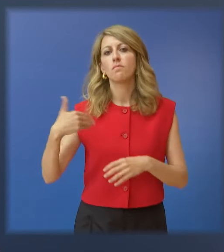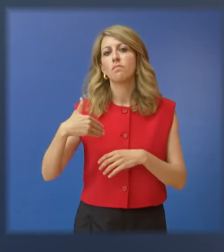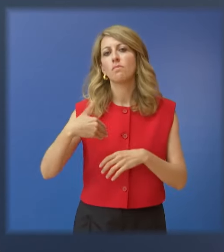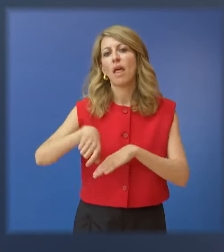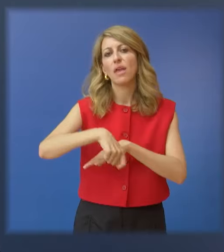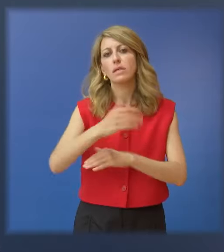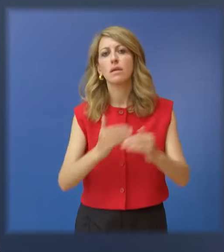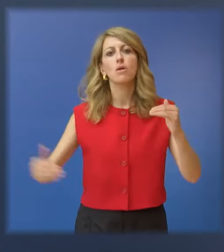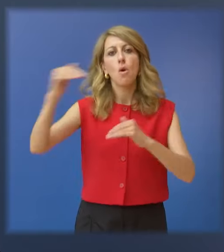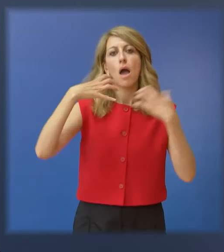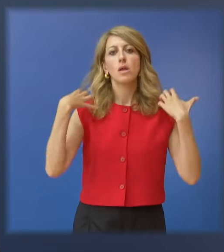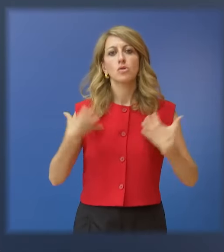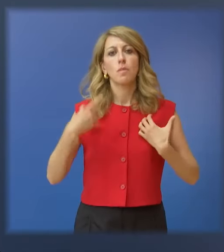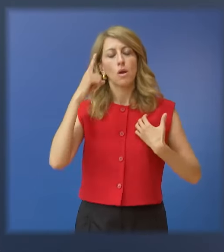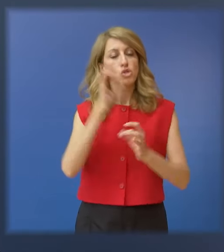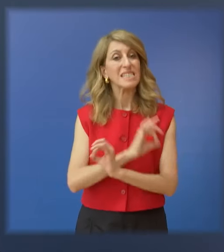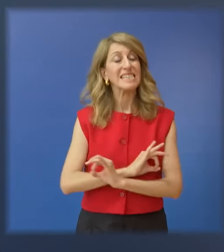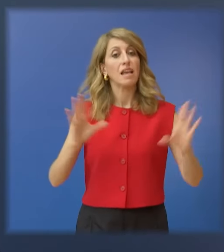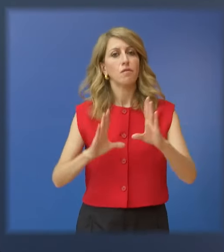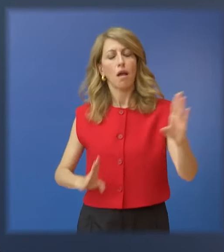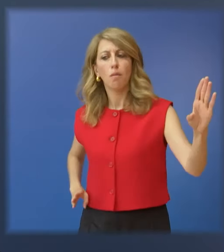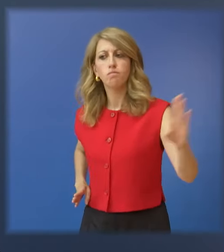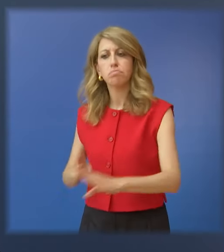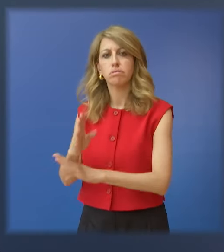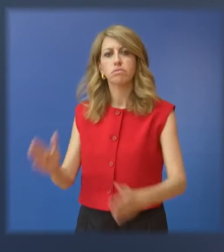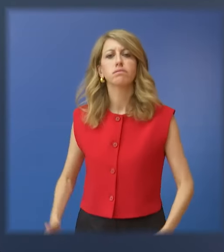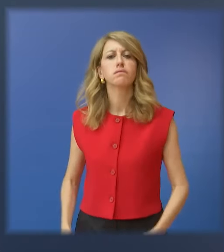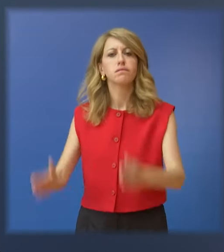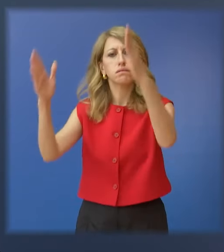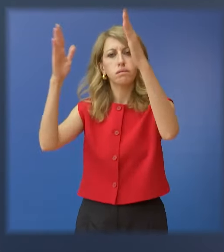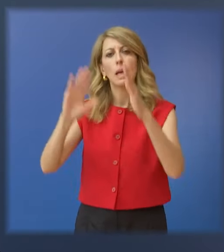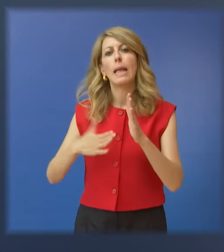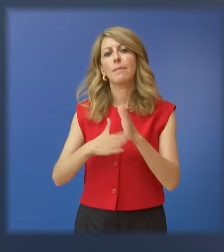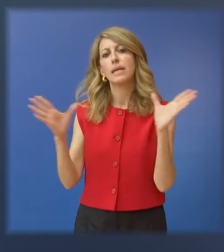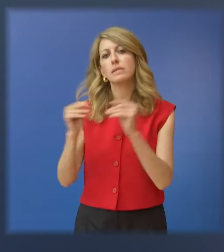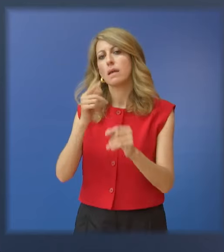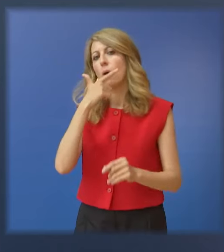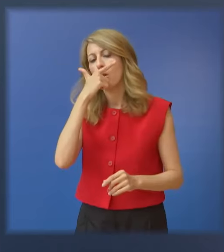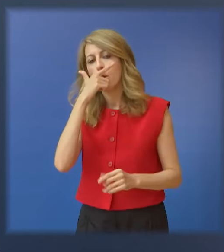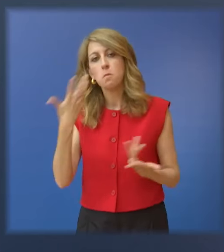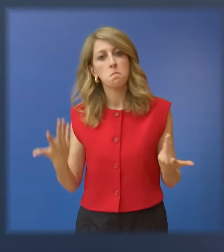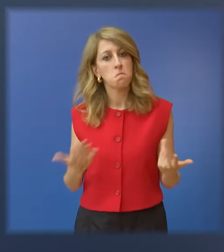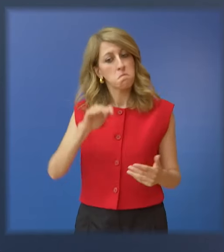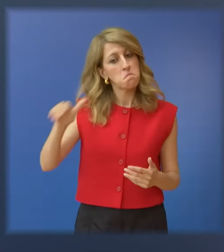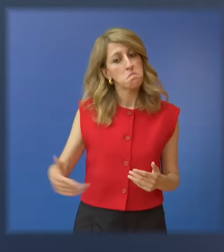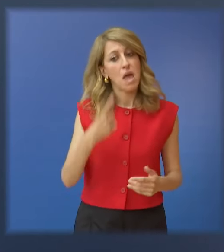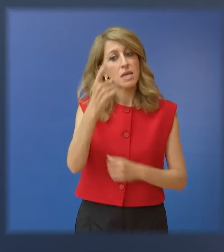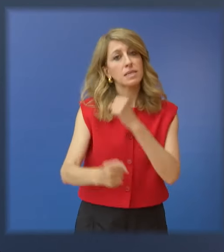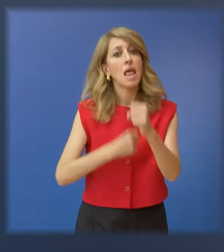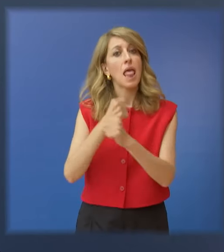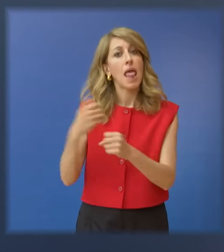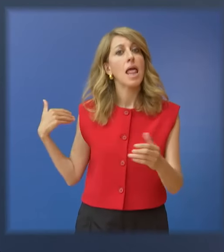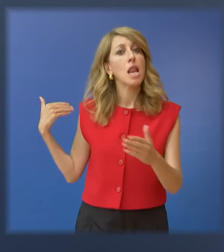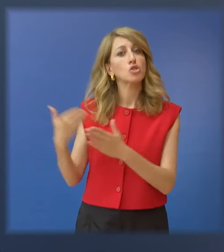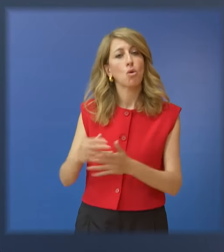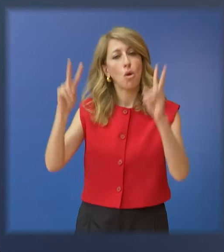περάσει ένας χρόνος από την λίστα μένου δάκου της αρχής προστασίας δεδομένων προσωπικού χαρακτήρα με το predator και 2ο χρόνια από την αποκάλυψη του